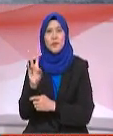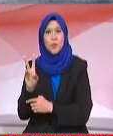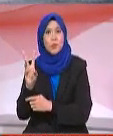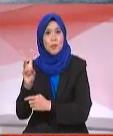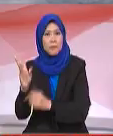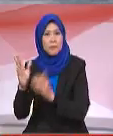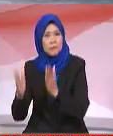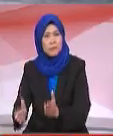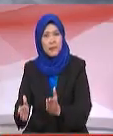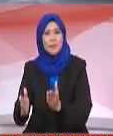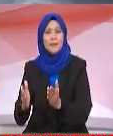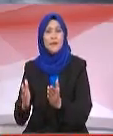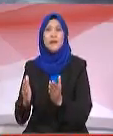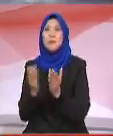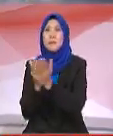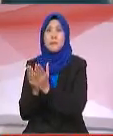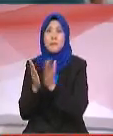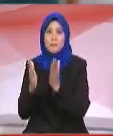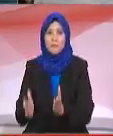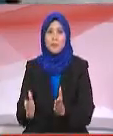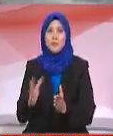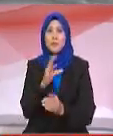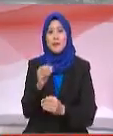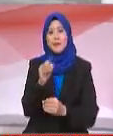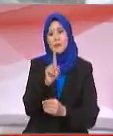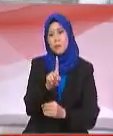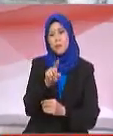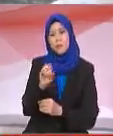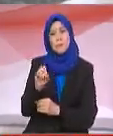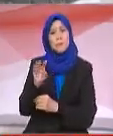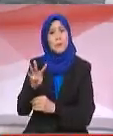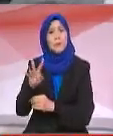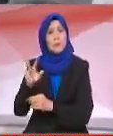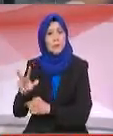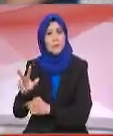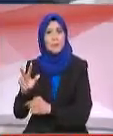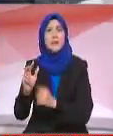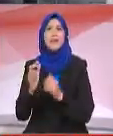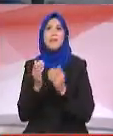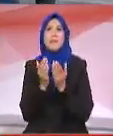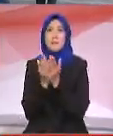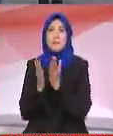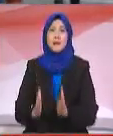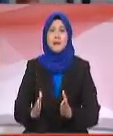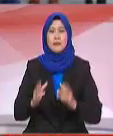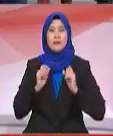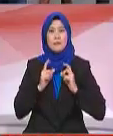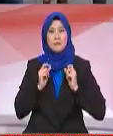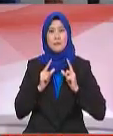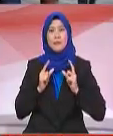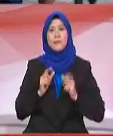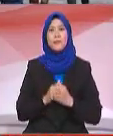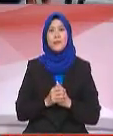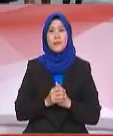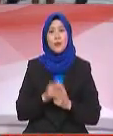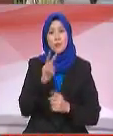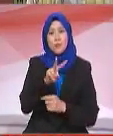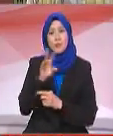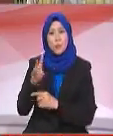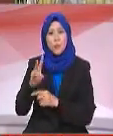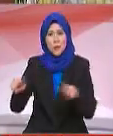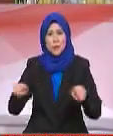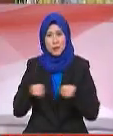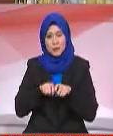31,676 merupakan calon sekolah, manakala 1,403 lagi merupakan calon persendirian. 327 pusat